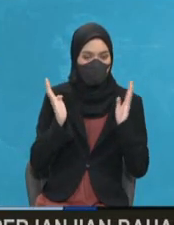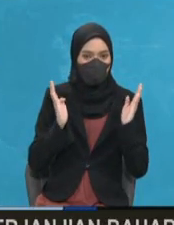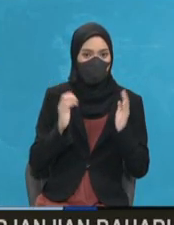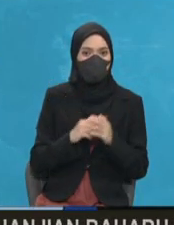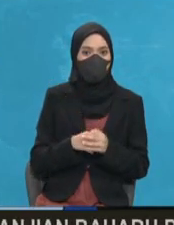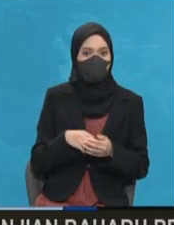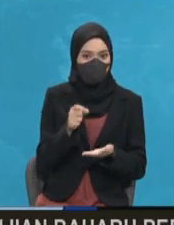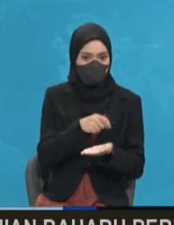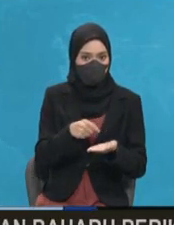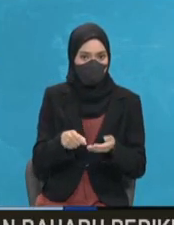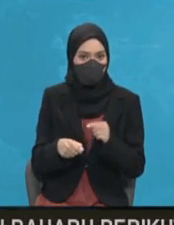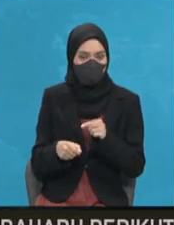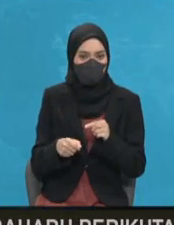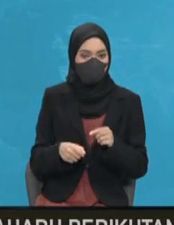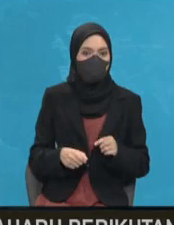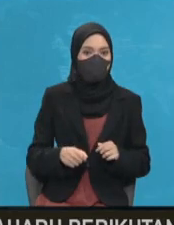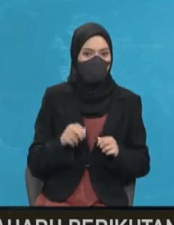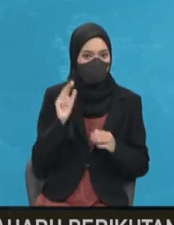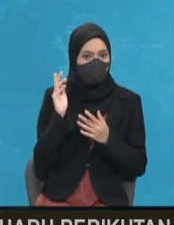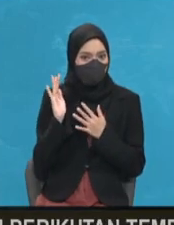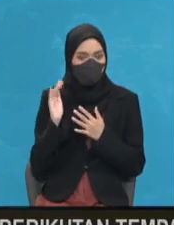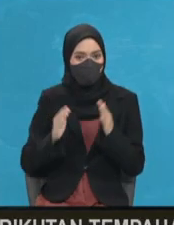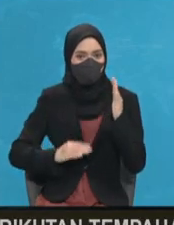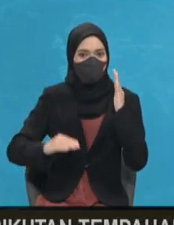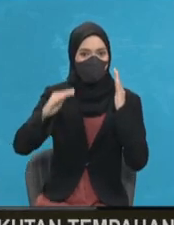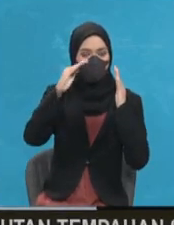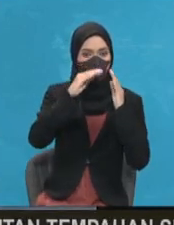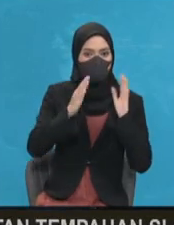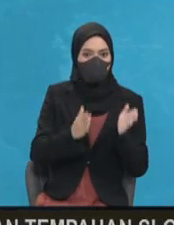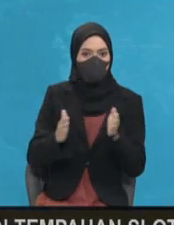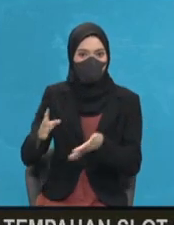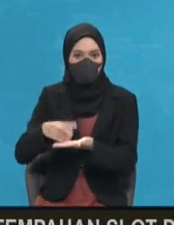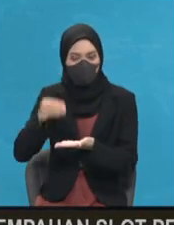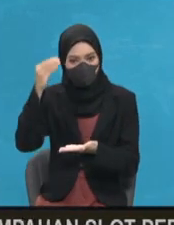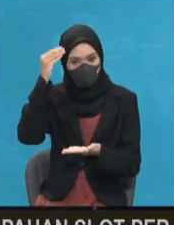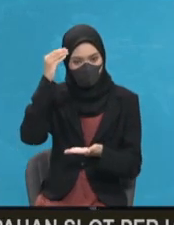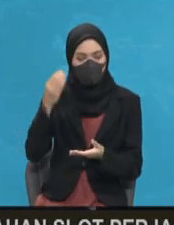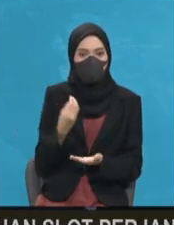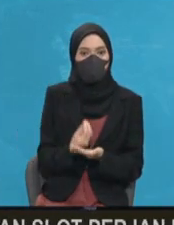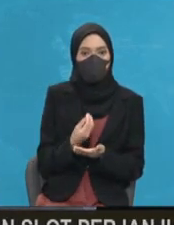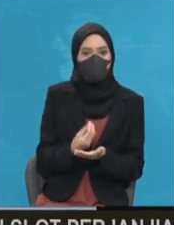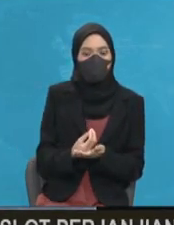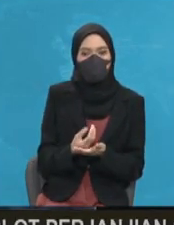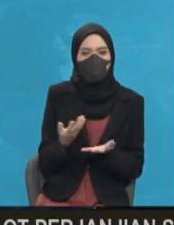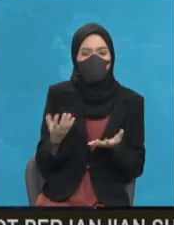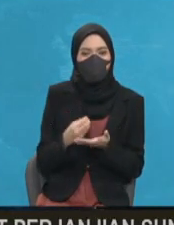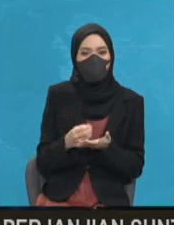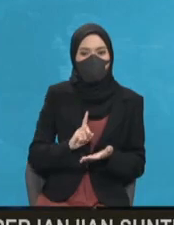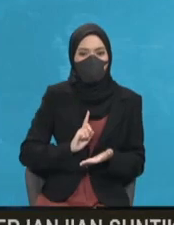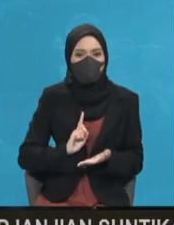ia akan meningkatkan lagi prestasi pelajar dalam bidang pendidikan keuangan Islam di Unesa disamping